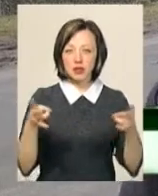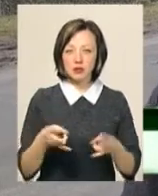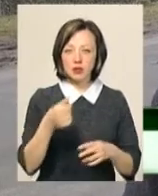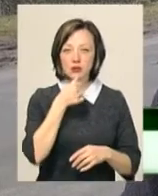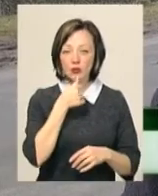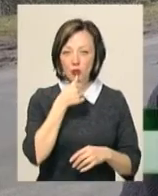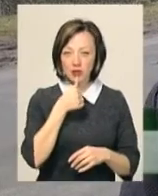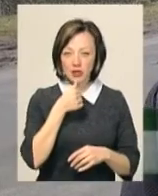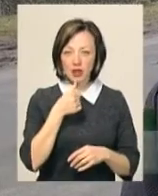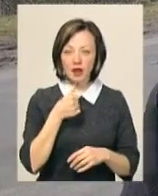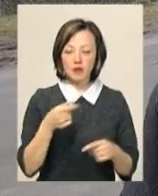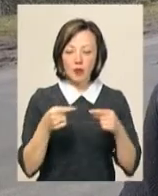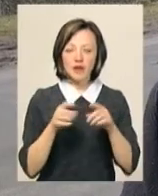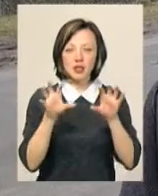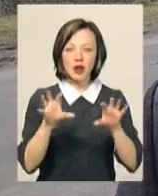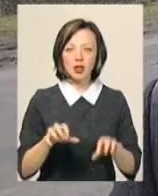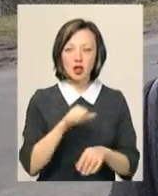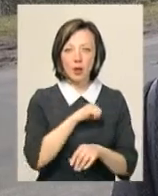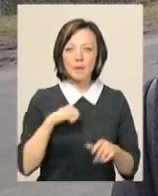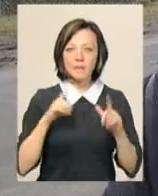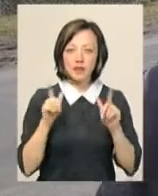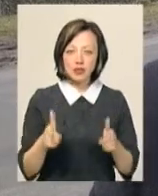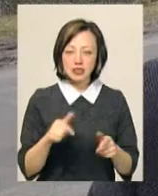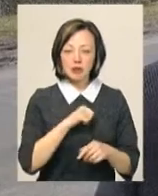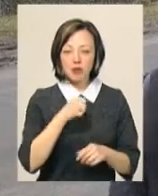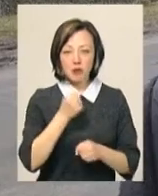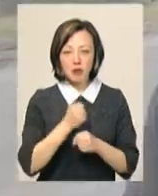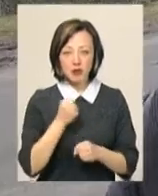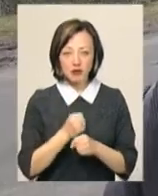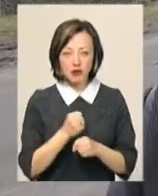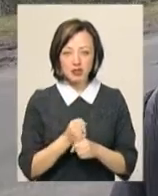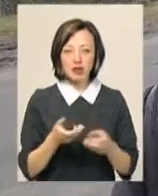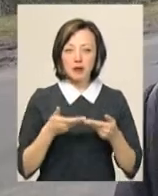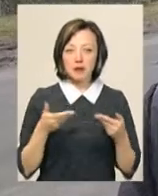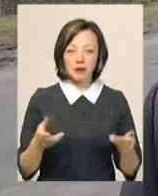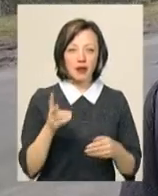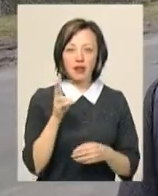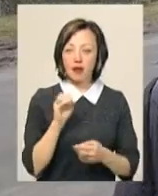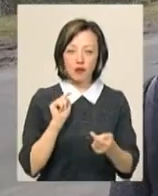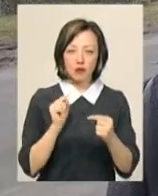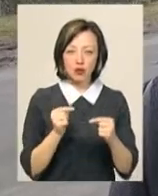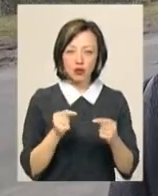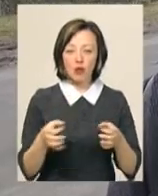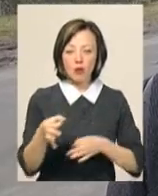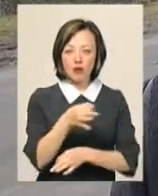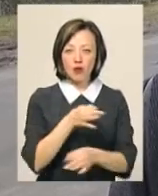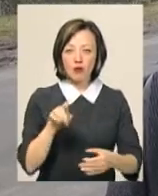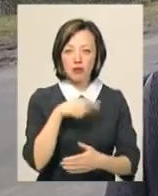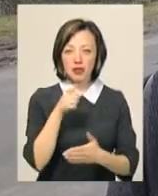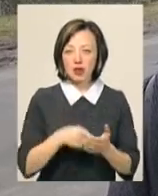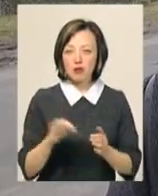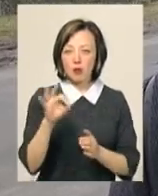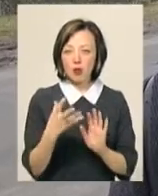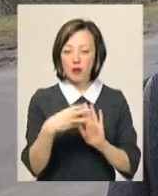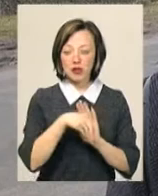спробувати відповідно до закону про добровільне об'єднання самостійно попрацювати. Ми не заперечуємо обговорити питання про приєднання